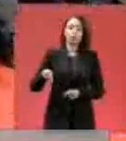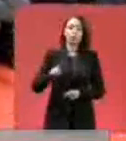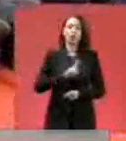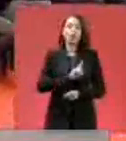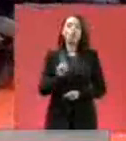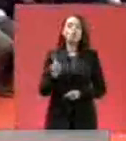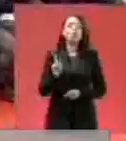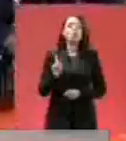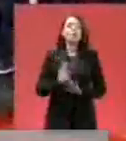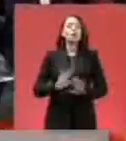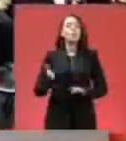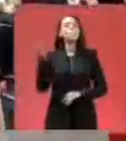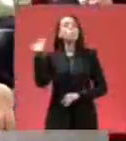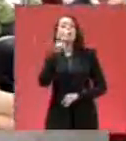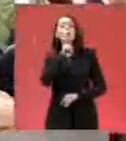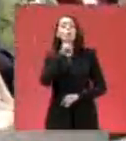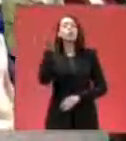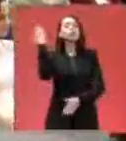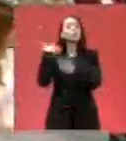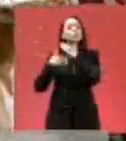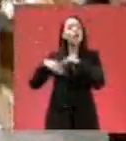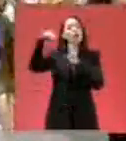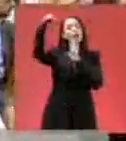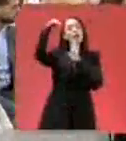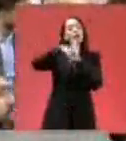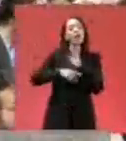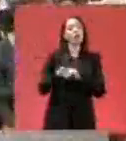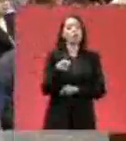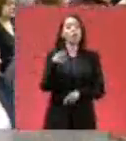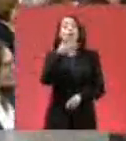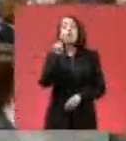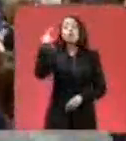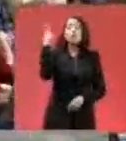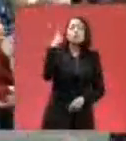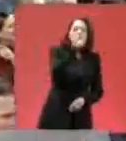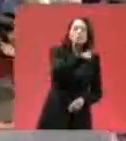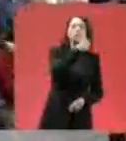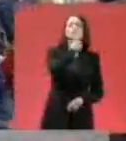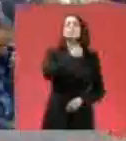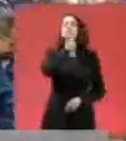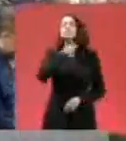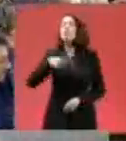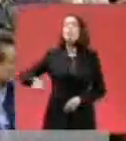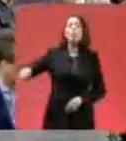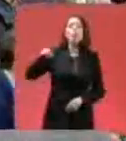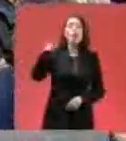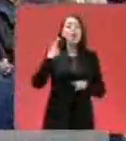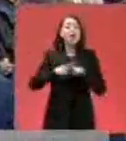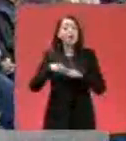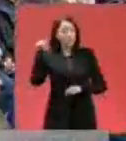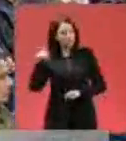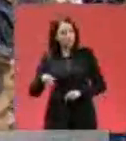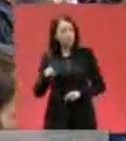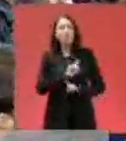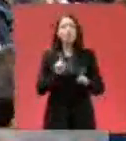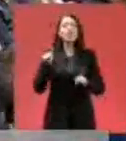δεν είναι πια η Ελλάδα της χρεοκοπίας. Χάρη στη δική σας επιμονή, η Ελλάδα του σήμερα δεν